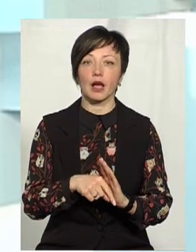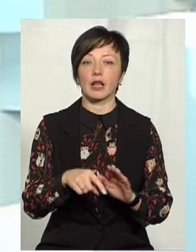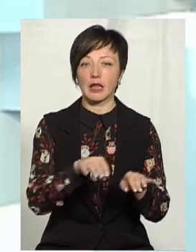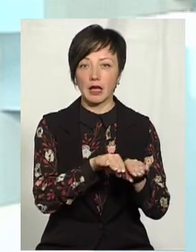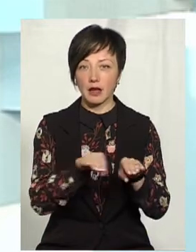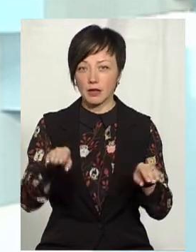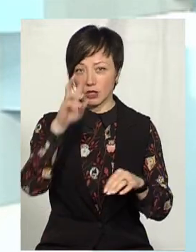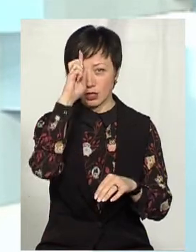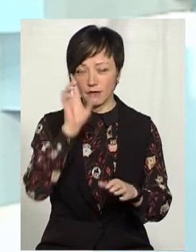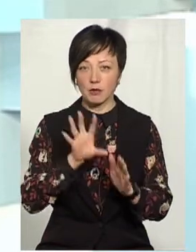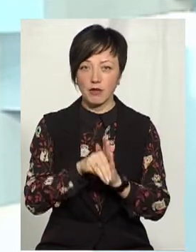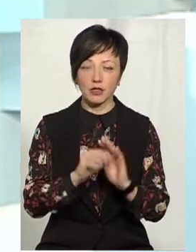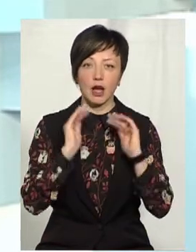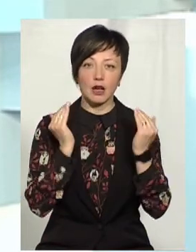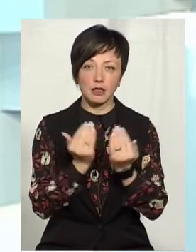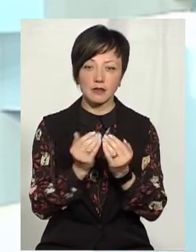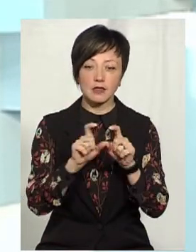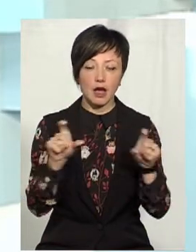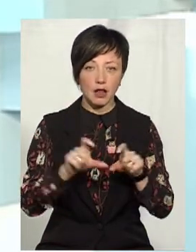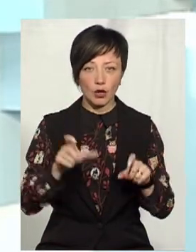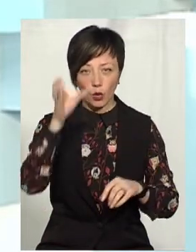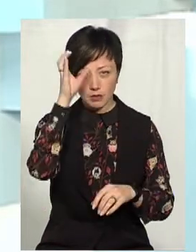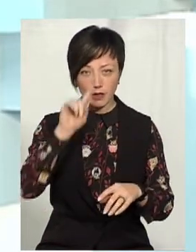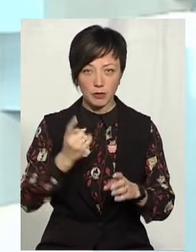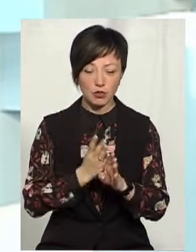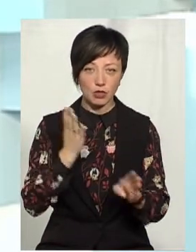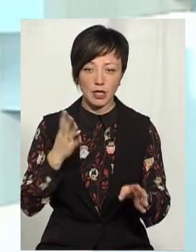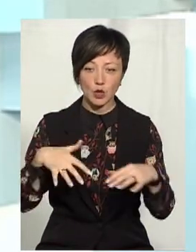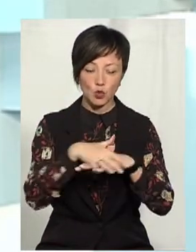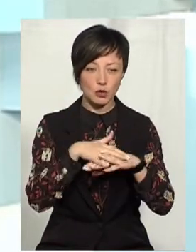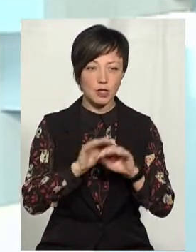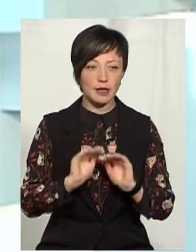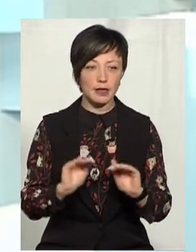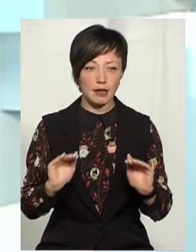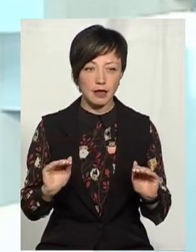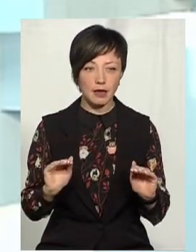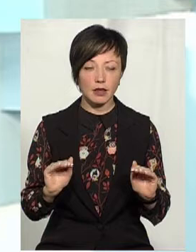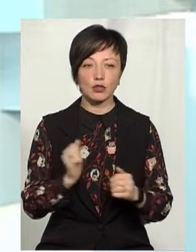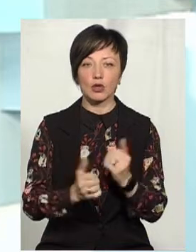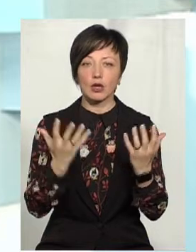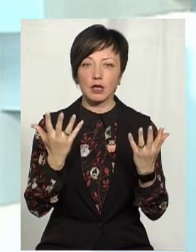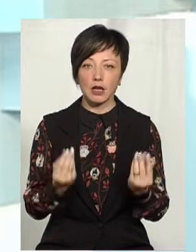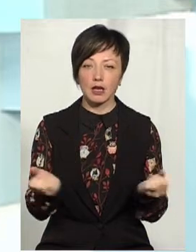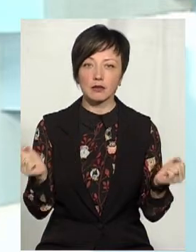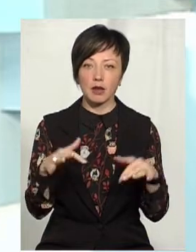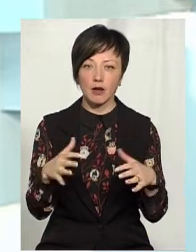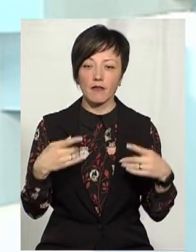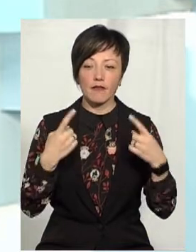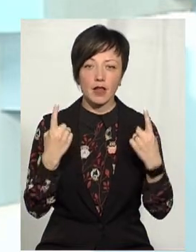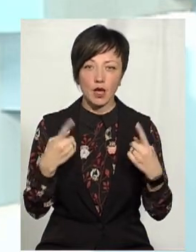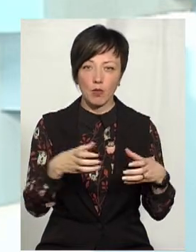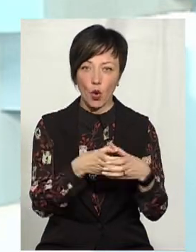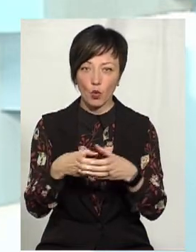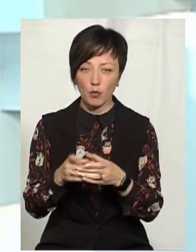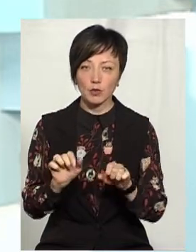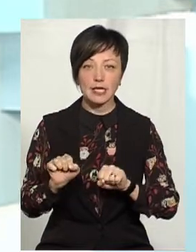карантин. Саме в закладах освіти, передусім, там, де є скупчення дітей, де вони щодня збираються великими групами. І